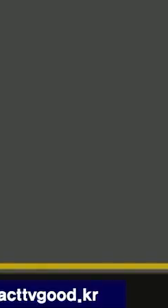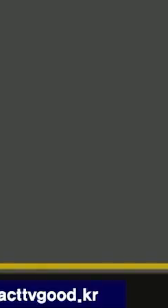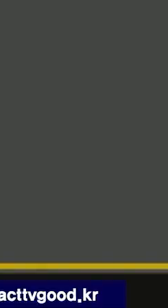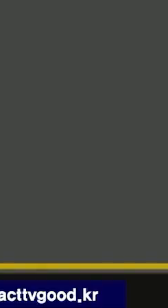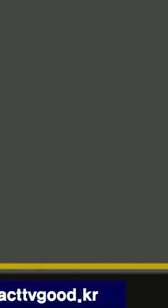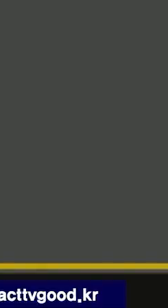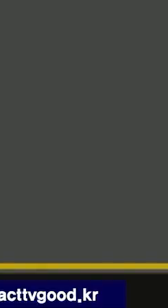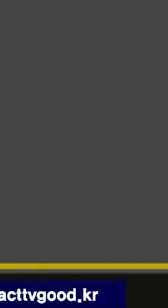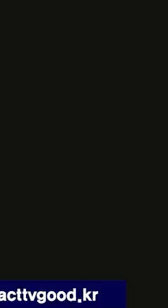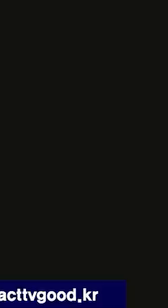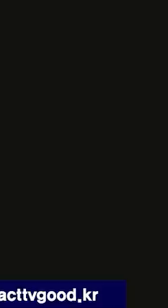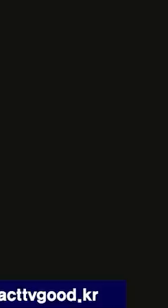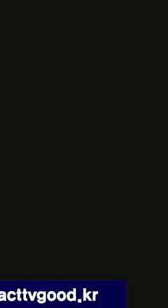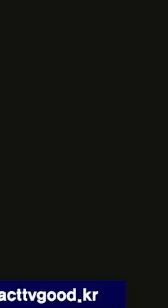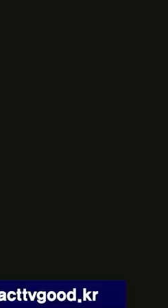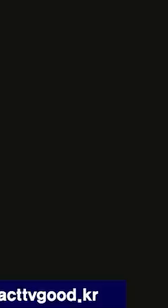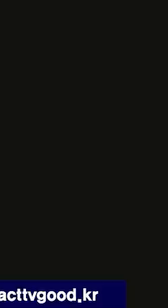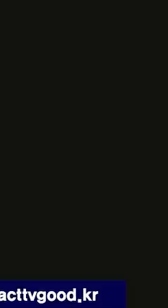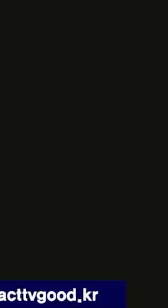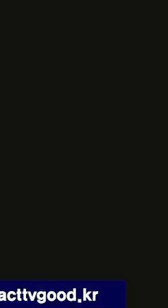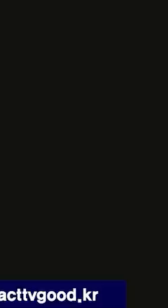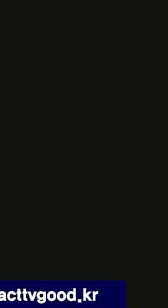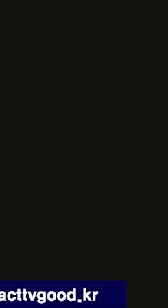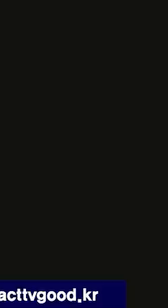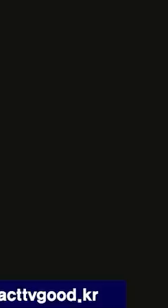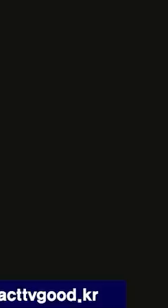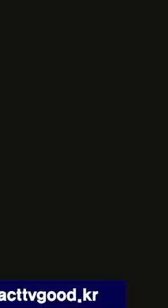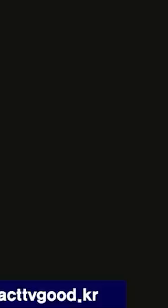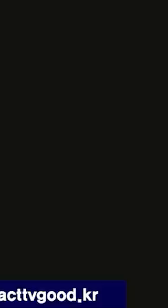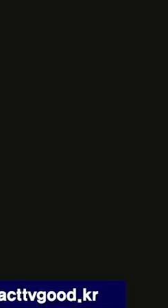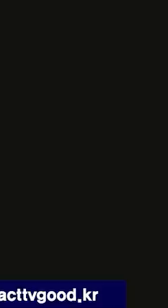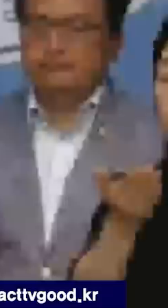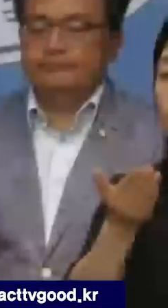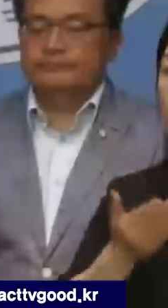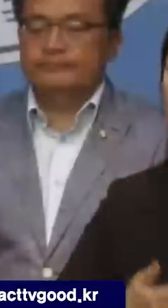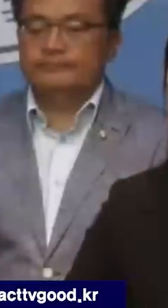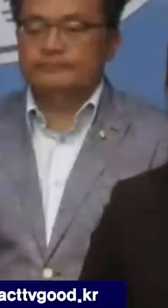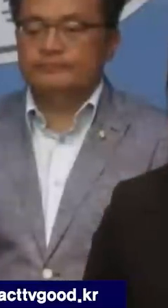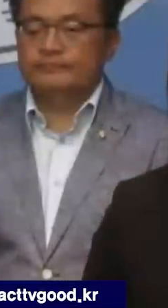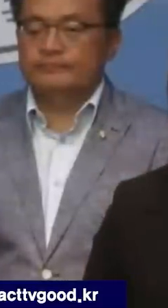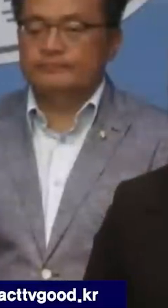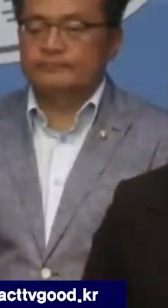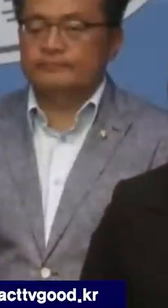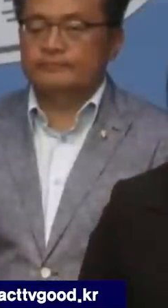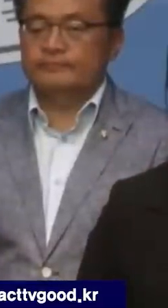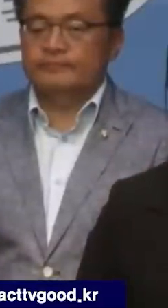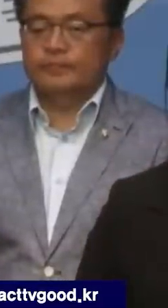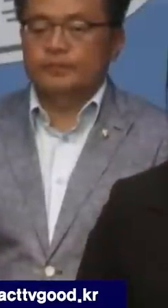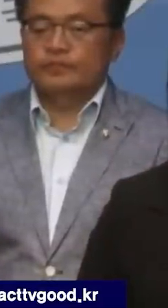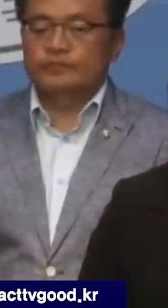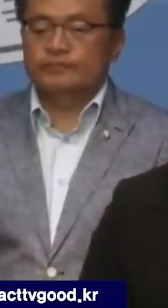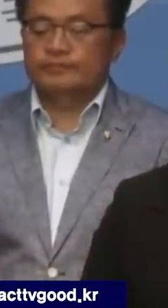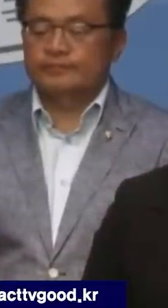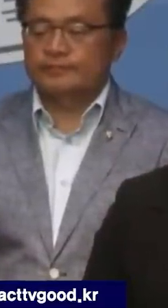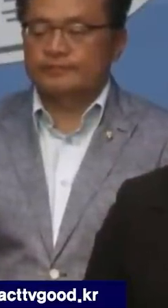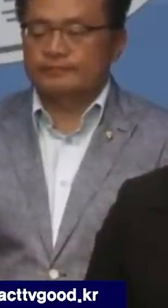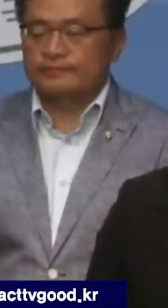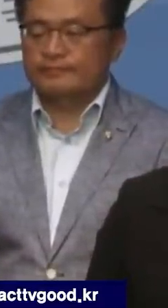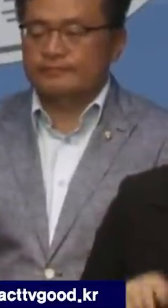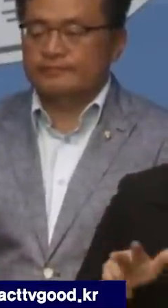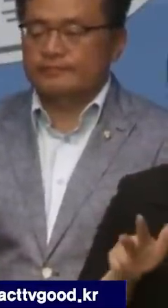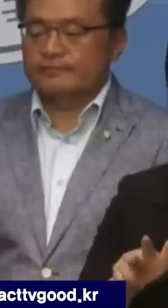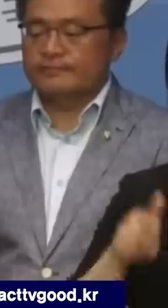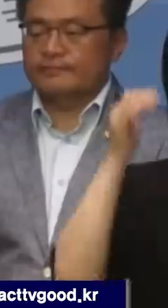상황에 대해서 잠깐 설명드리려고 나왔습니다. 우리 밥상을